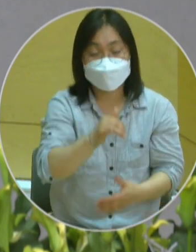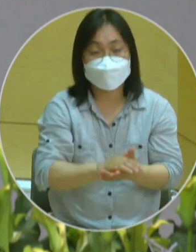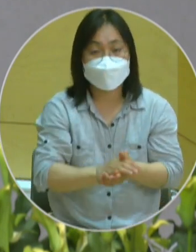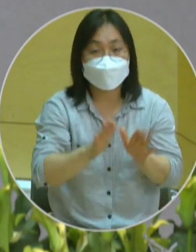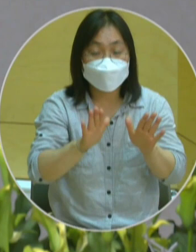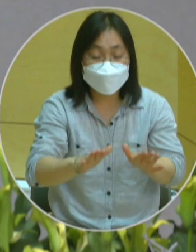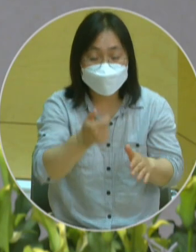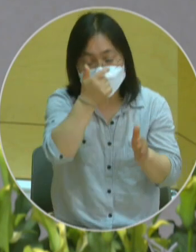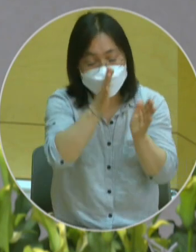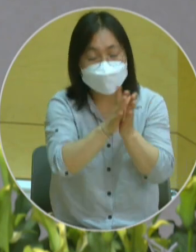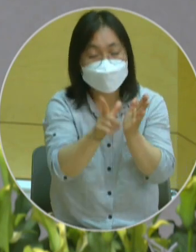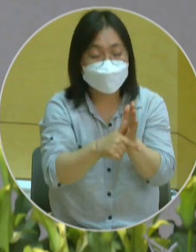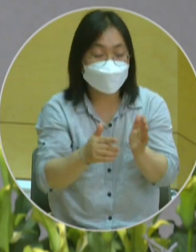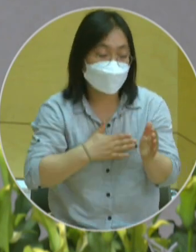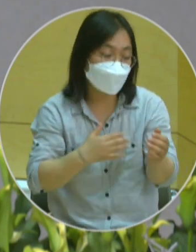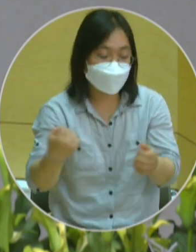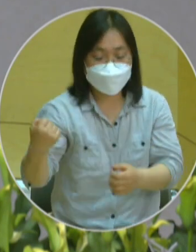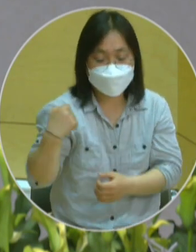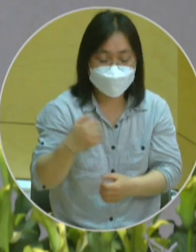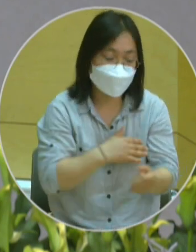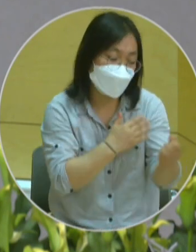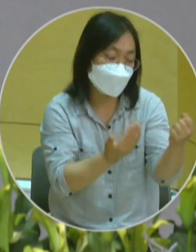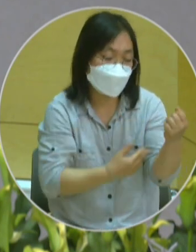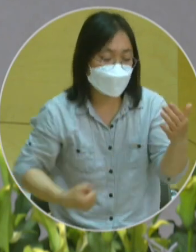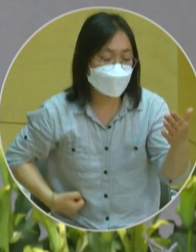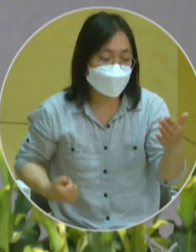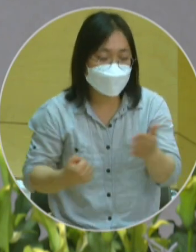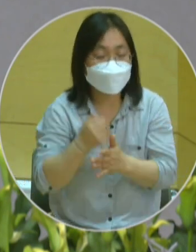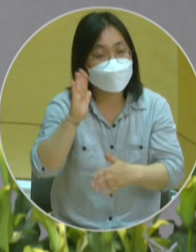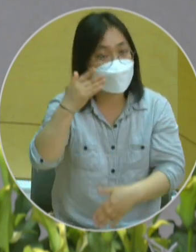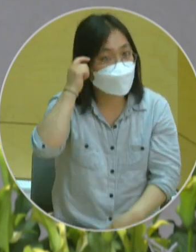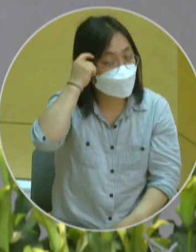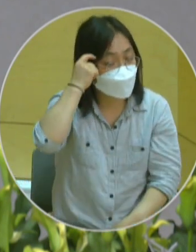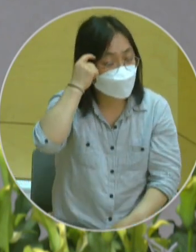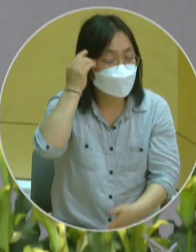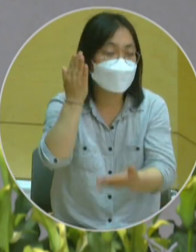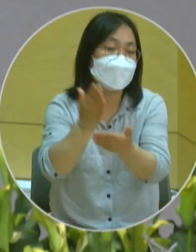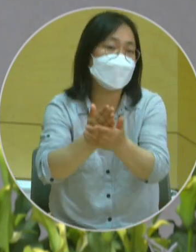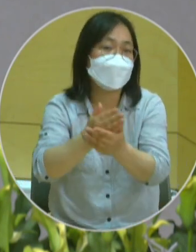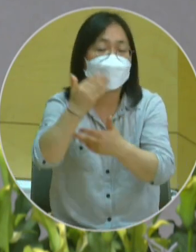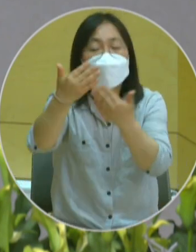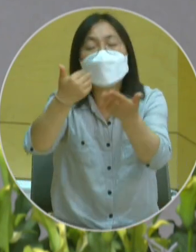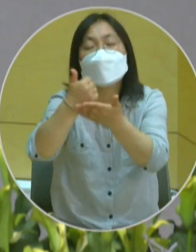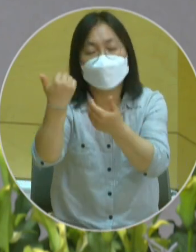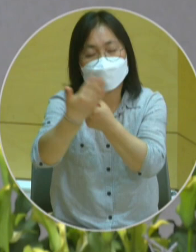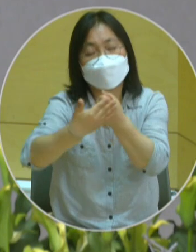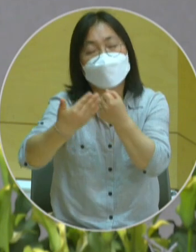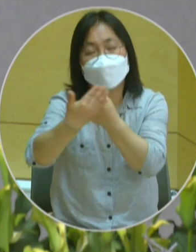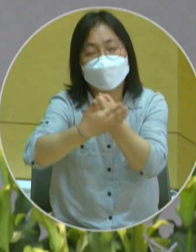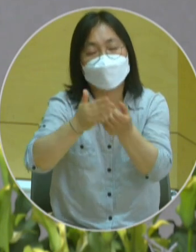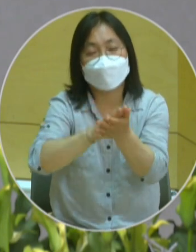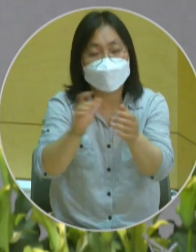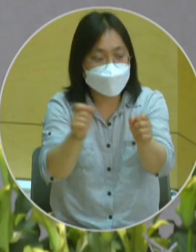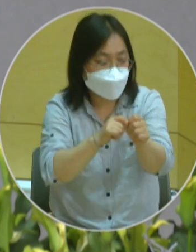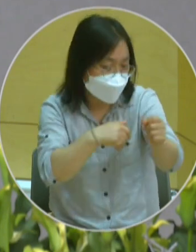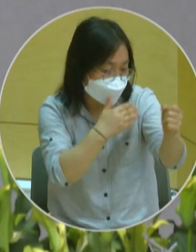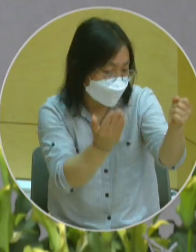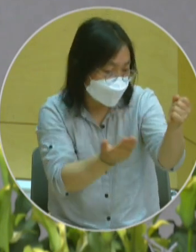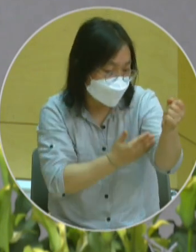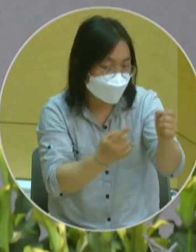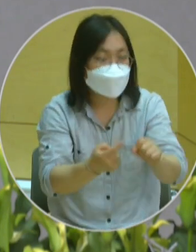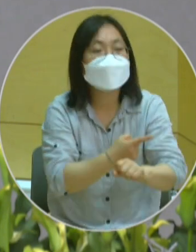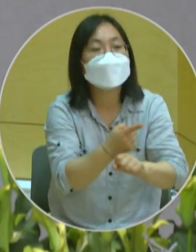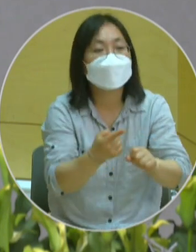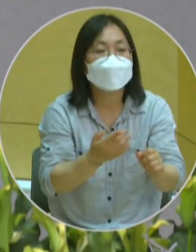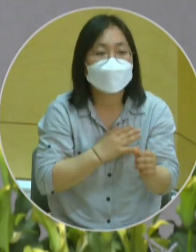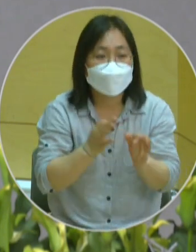내 의지로, 내 능력으로, 내 힘으로, 내 결단으로 됐다 그렇게 생각하시면 안 돼요. 하나님의 은혜다. 이 특권의 시간에